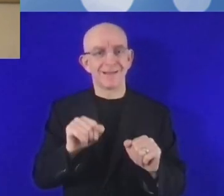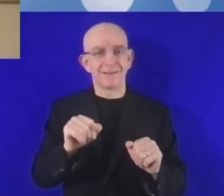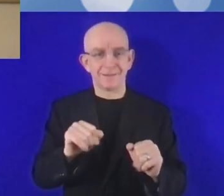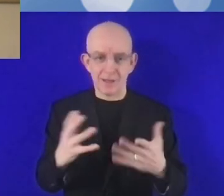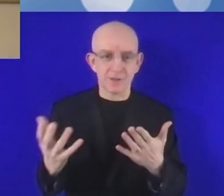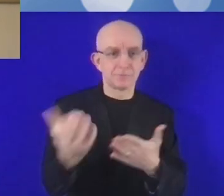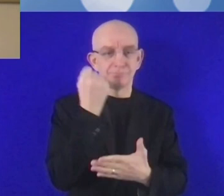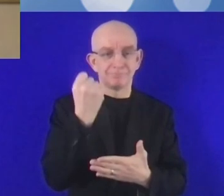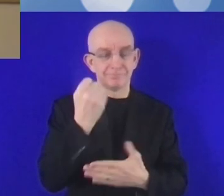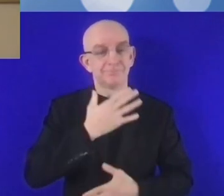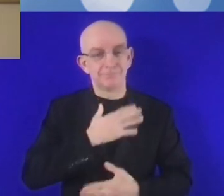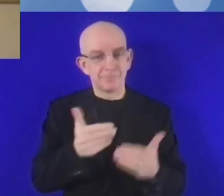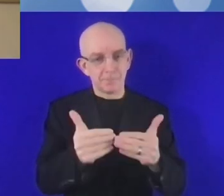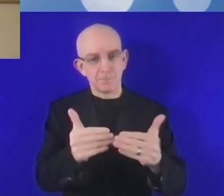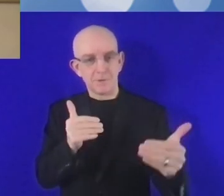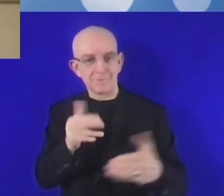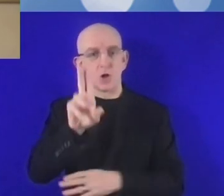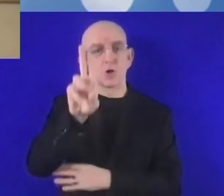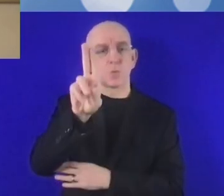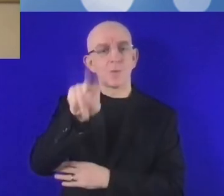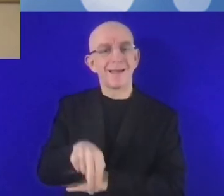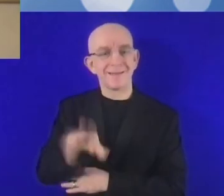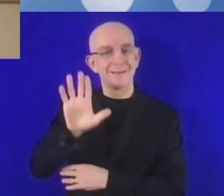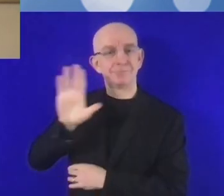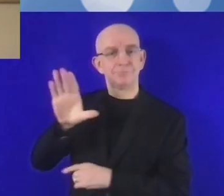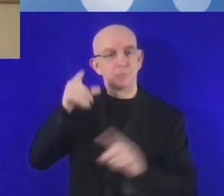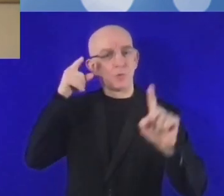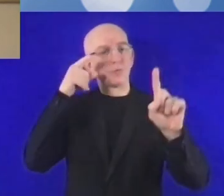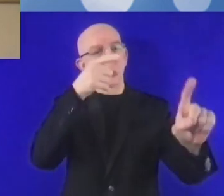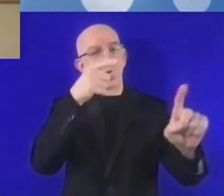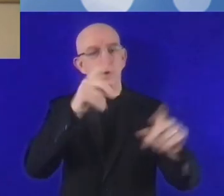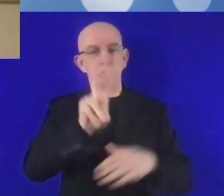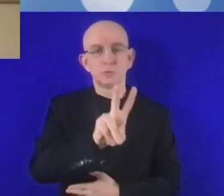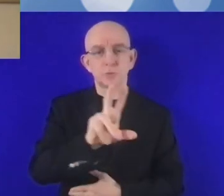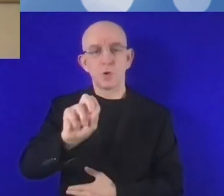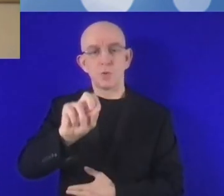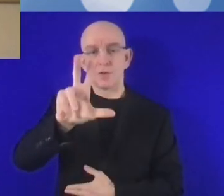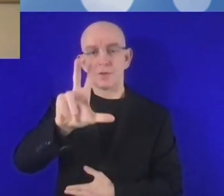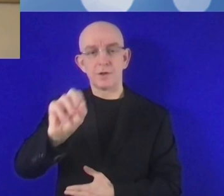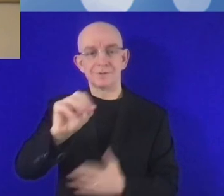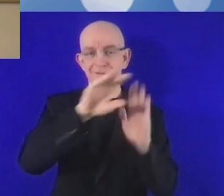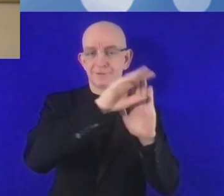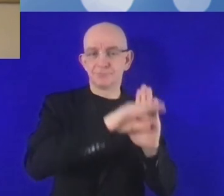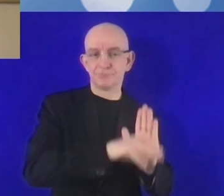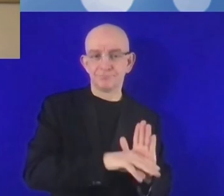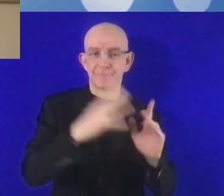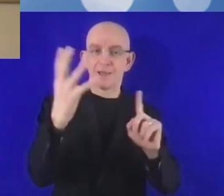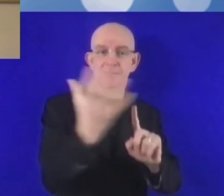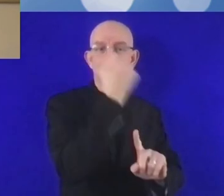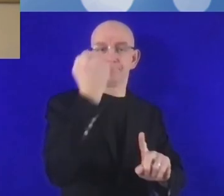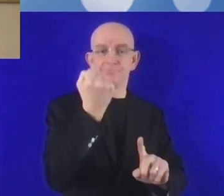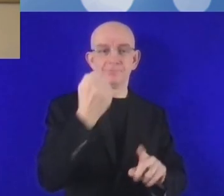необходимо, и дело в том, чтобы обеспечить доступом к интернету всех, потому что это одна из целей устойчивого развития